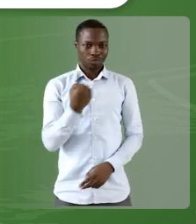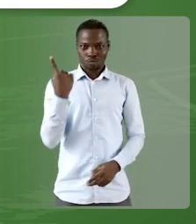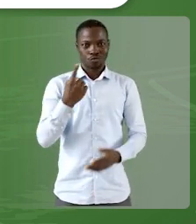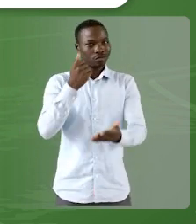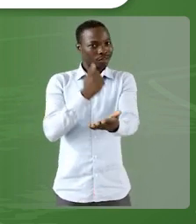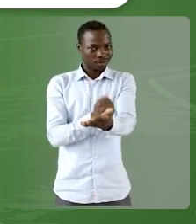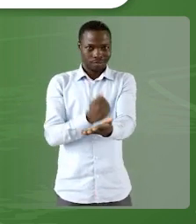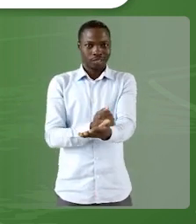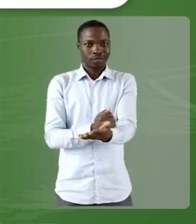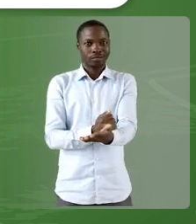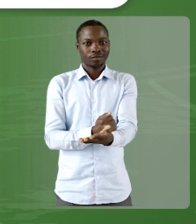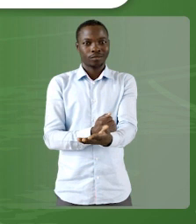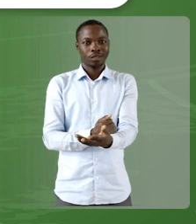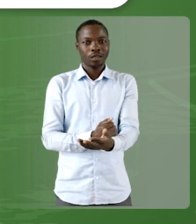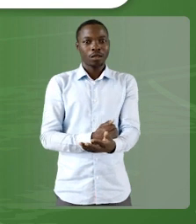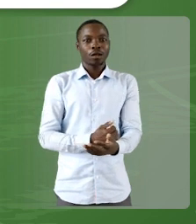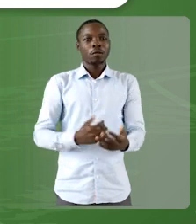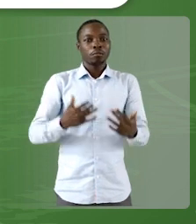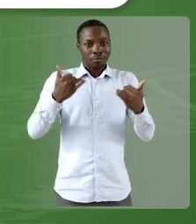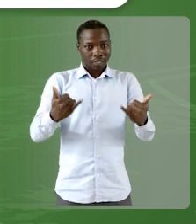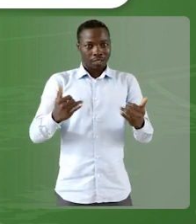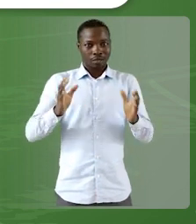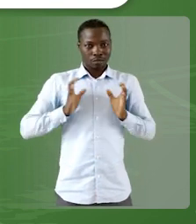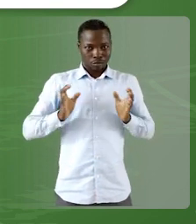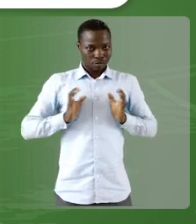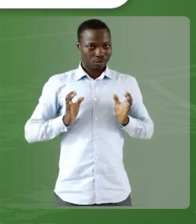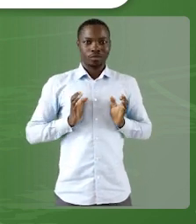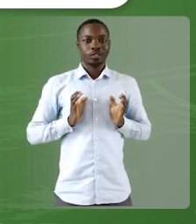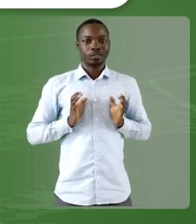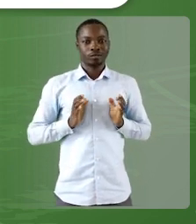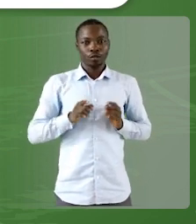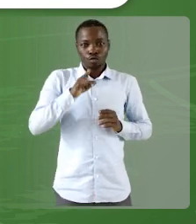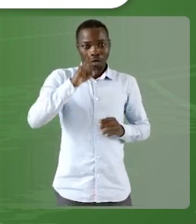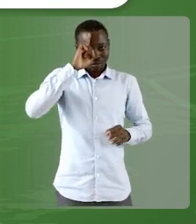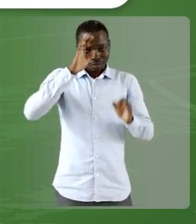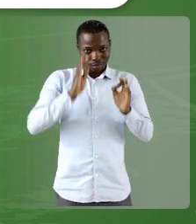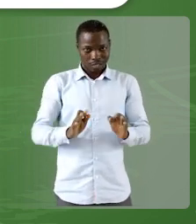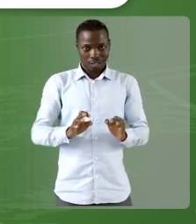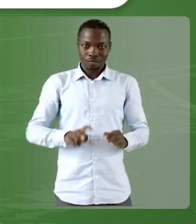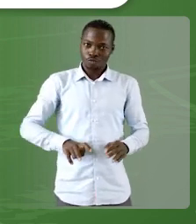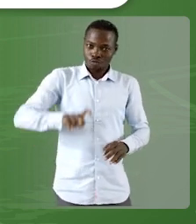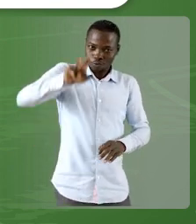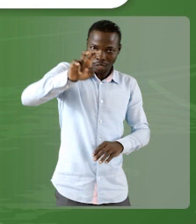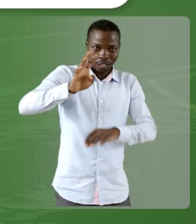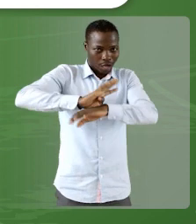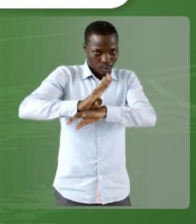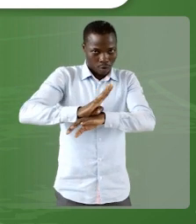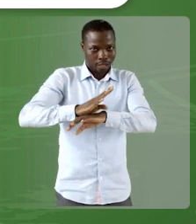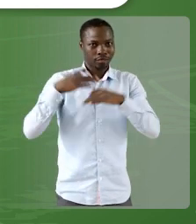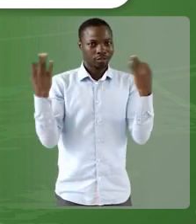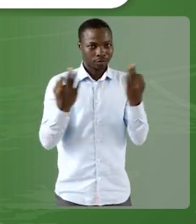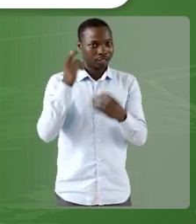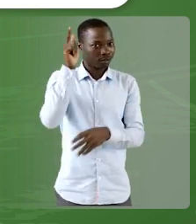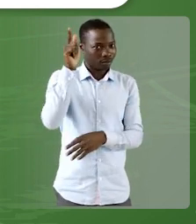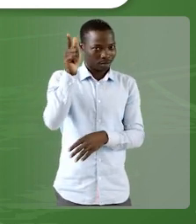Abidjan. Les congés de Noël étant arrivés, tu décides d'aller les passer chez ton oncle à